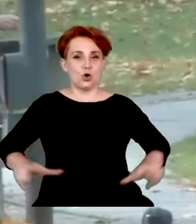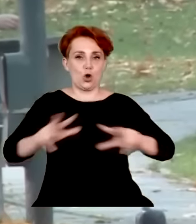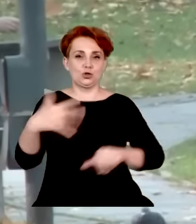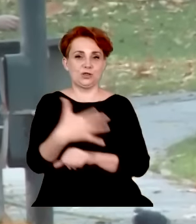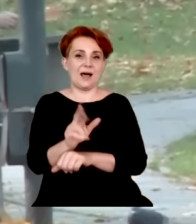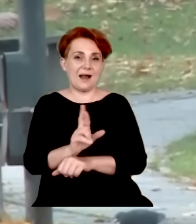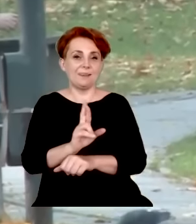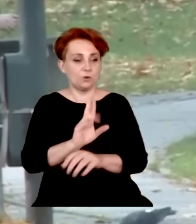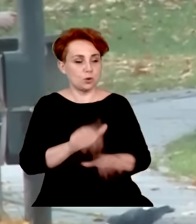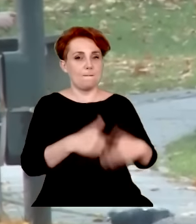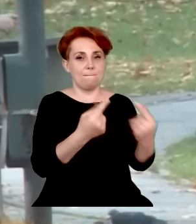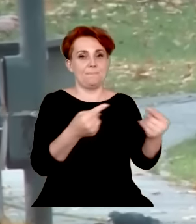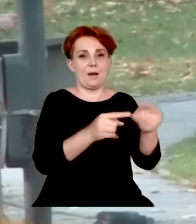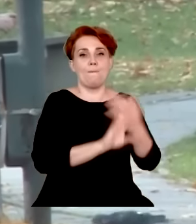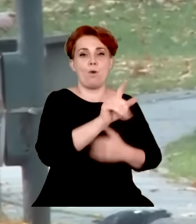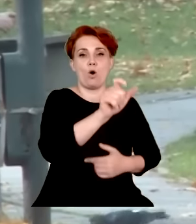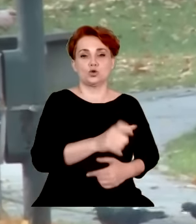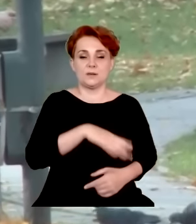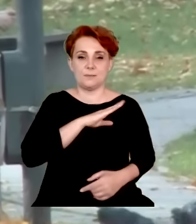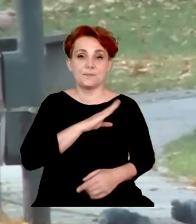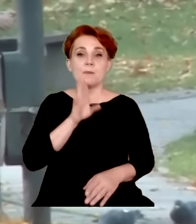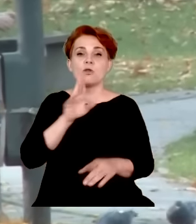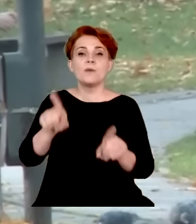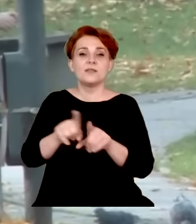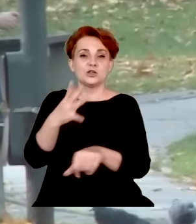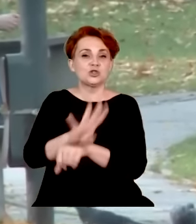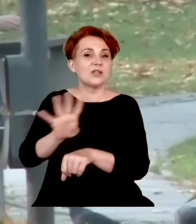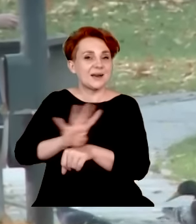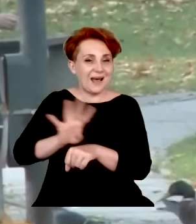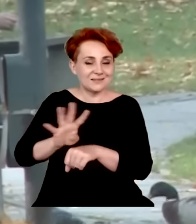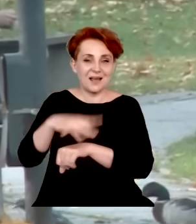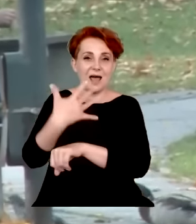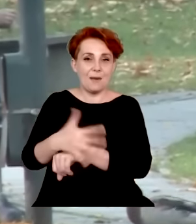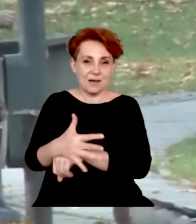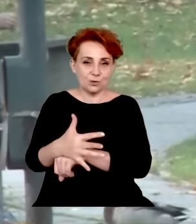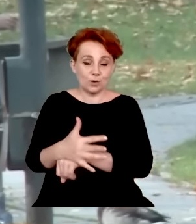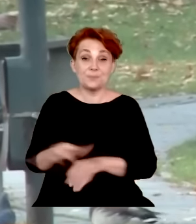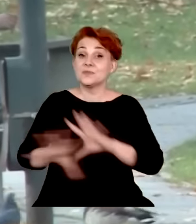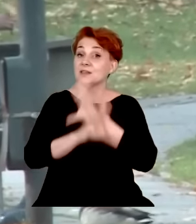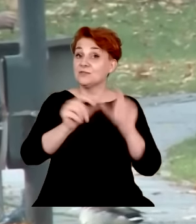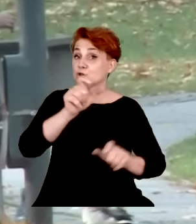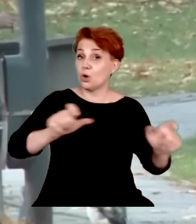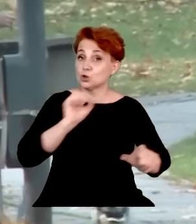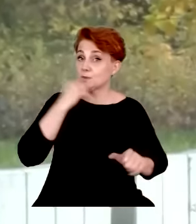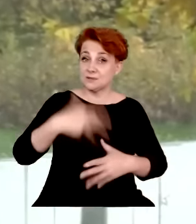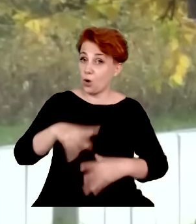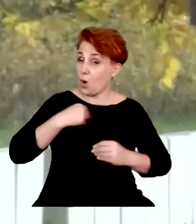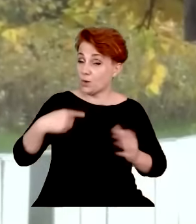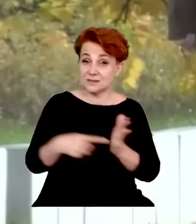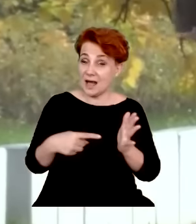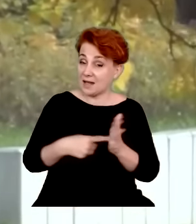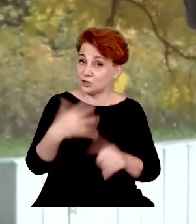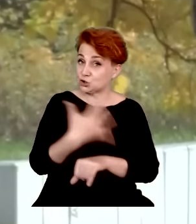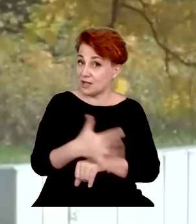po zmarłym. Podobne działania mają dotyczyć 14. emerytury. Jak informuje Super Express, nie wszyscy seniorzy dostaną w tym roku tak zwaną 14. Cięcia